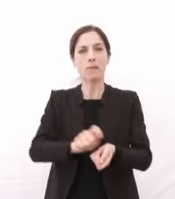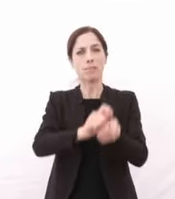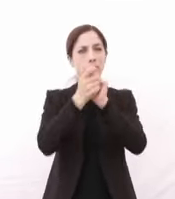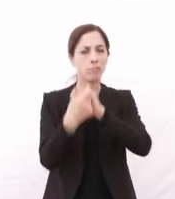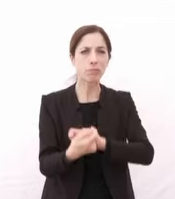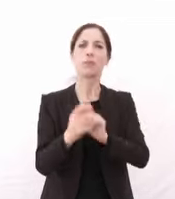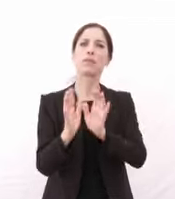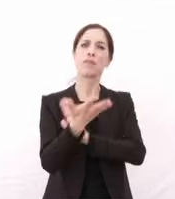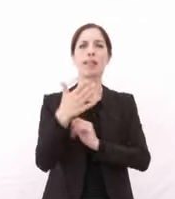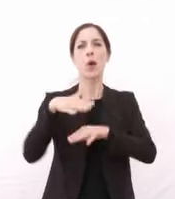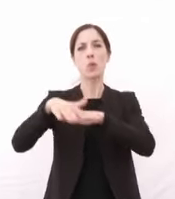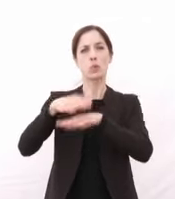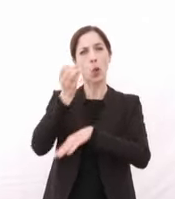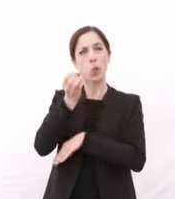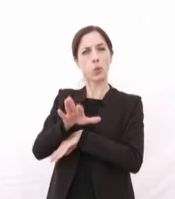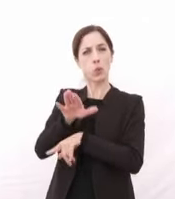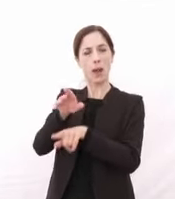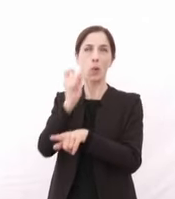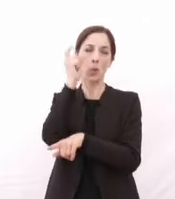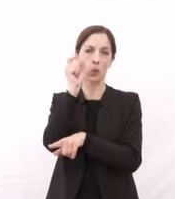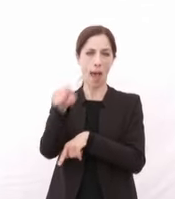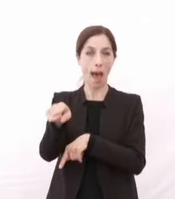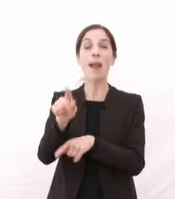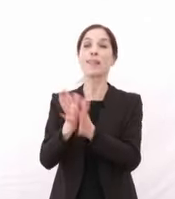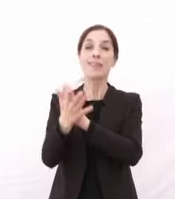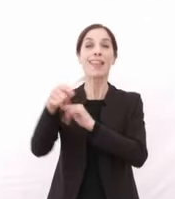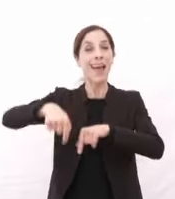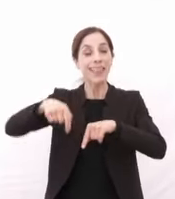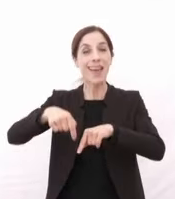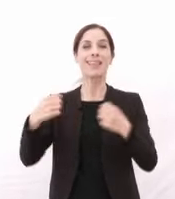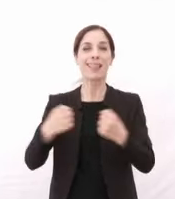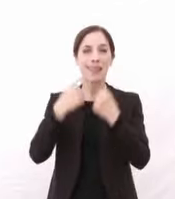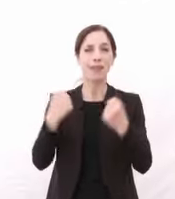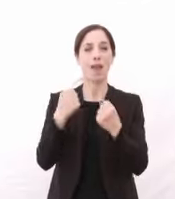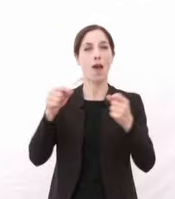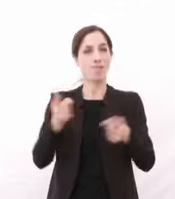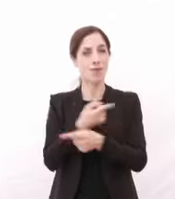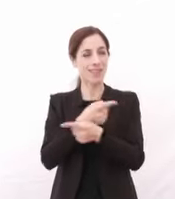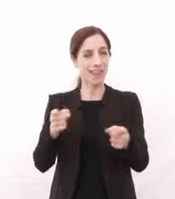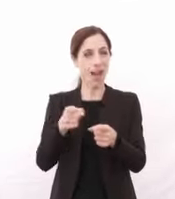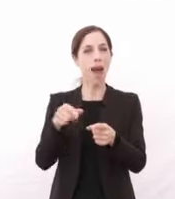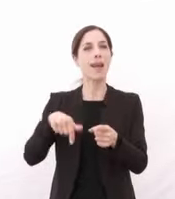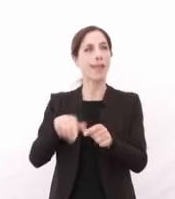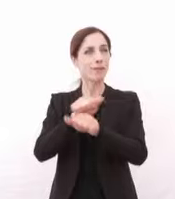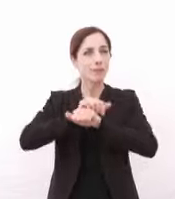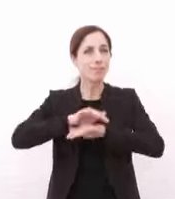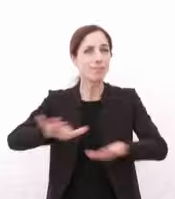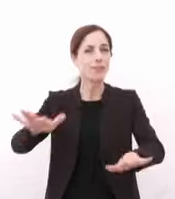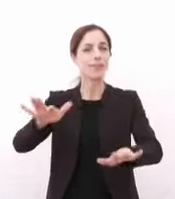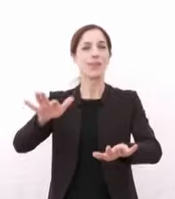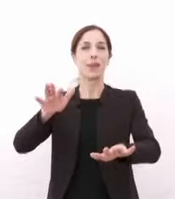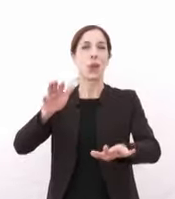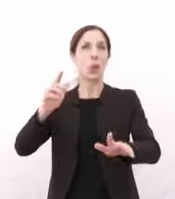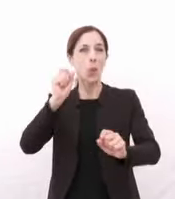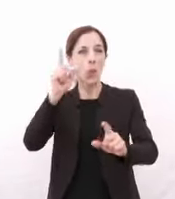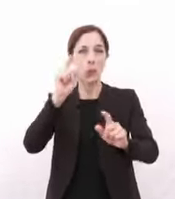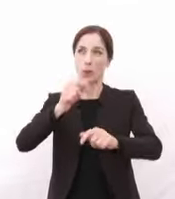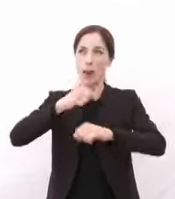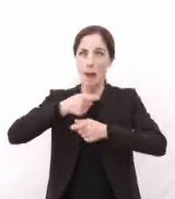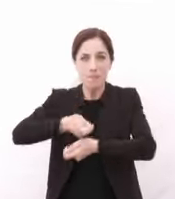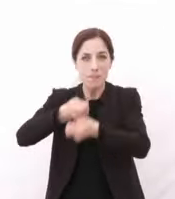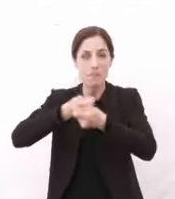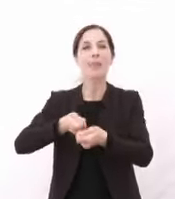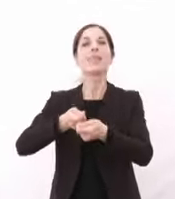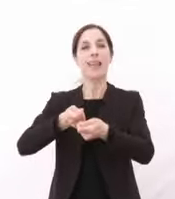polo musicale che diffonde musica e cultura, al cui ingresso ci accoglie tutti,